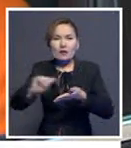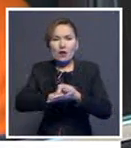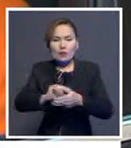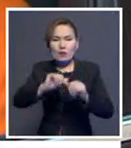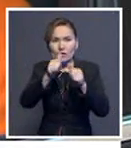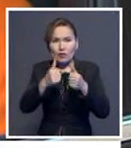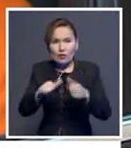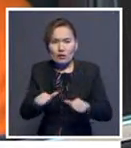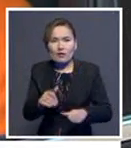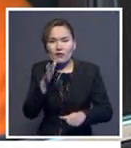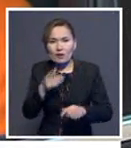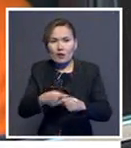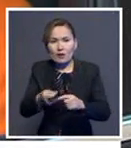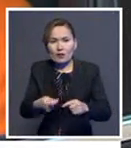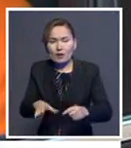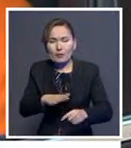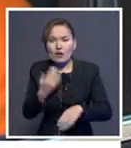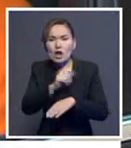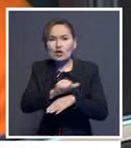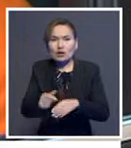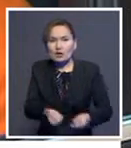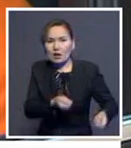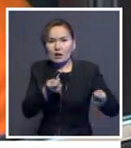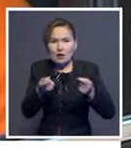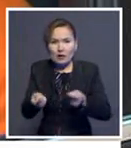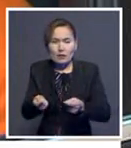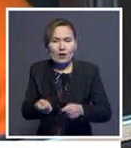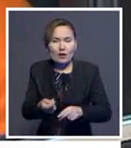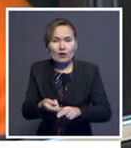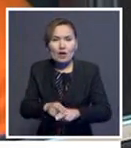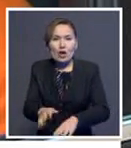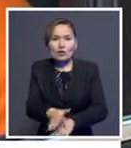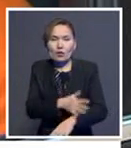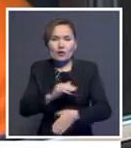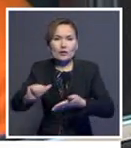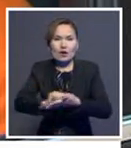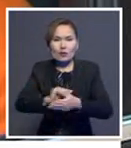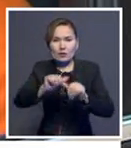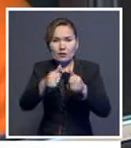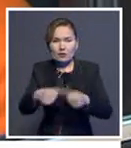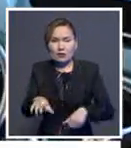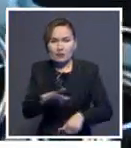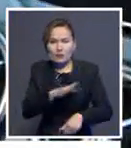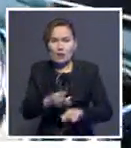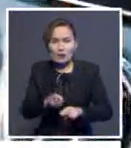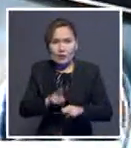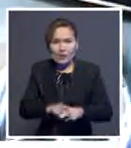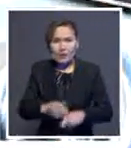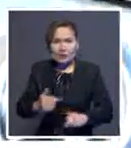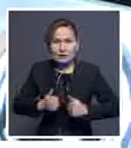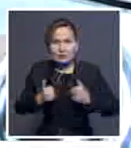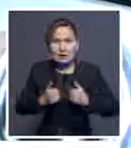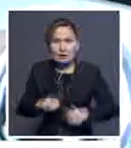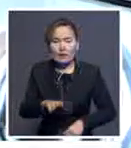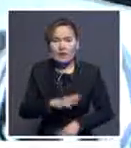орнату үшін бірнеше ай уақыт кетті. Шетелде мұндай көлікті алудың әуре сарсаңы көп. Ол үкіметтік деңгейде реттелетін шаруа екен. Жанармайсы